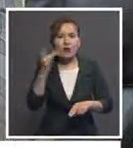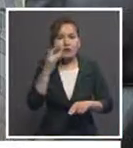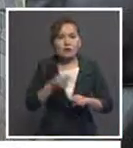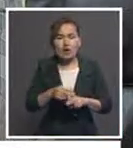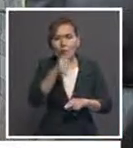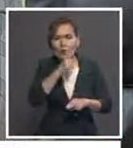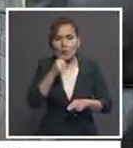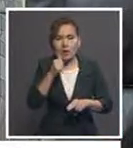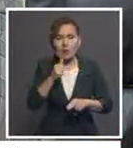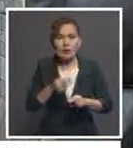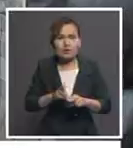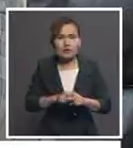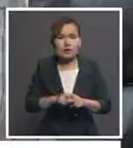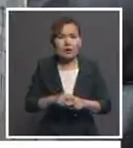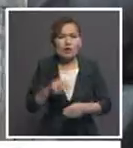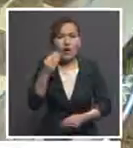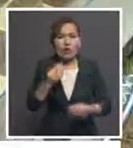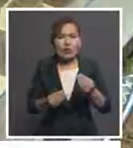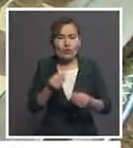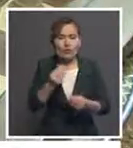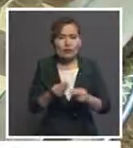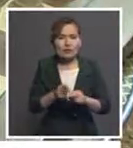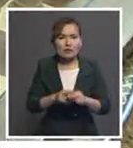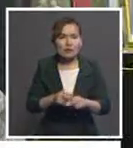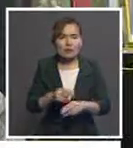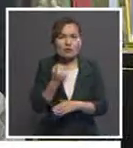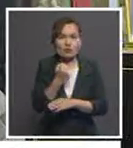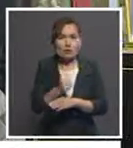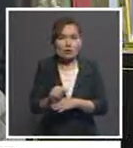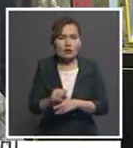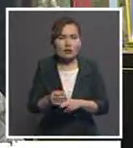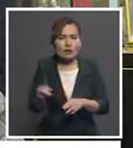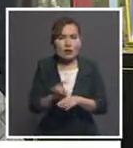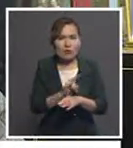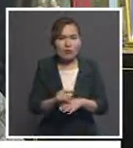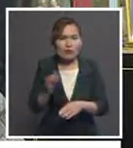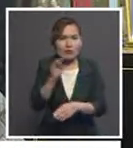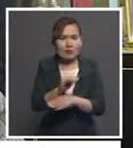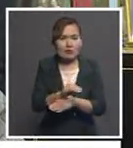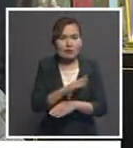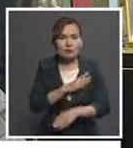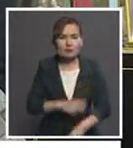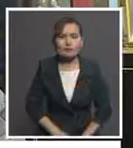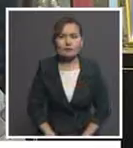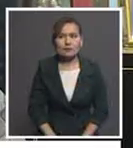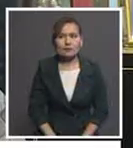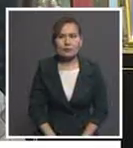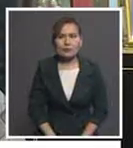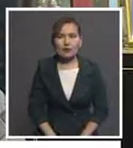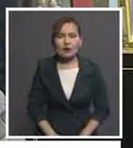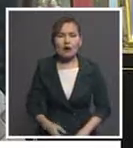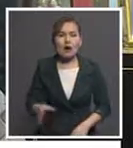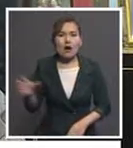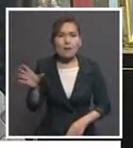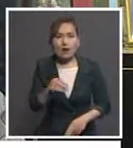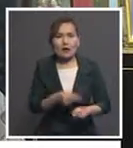гроссмейстерлердің көмегімен ойнайтын спортшы деп айыптаған. Господин Салаженкин был отстранен. Салаженкин мырза шахматпен айналысудың